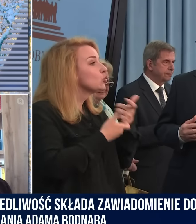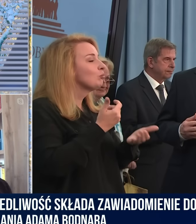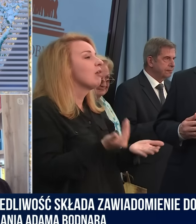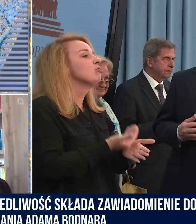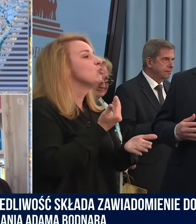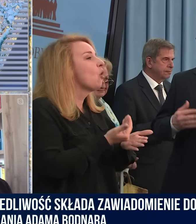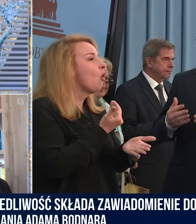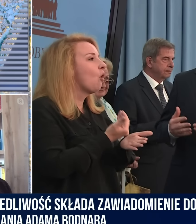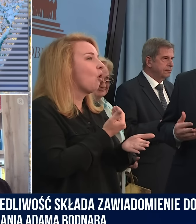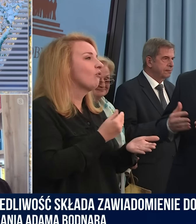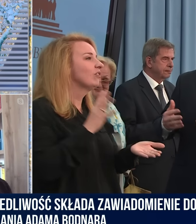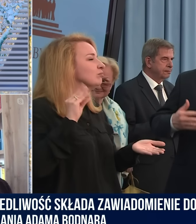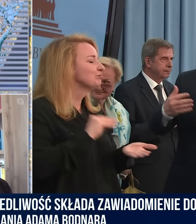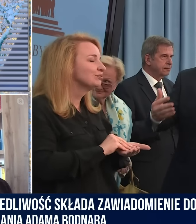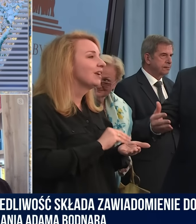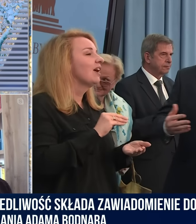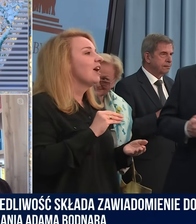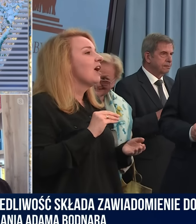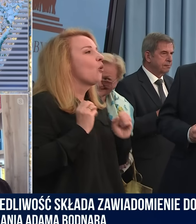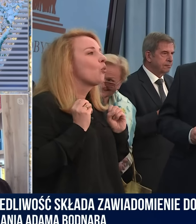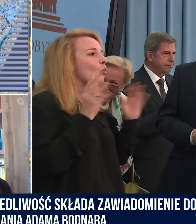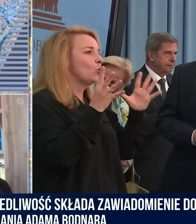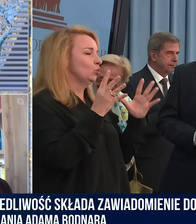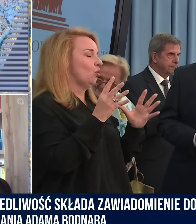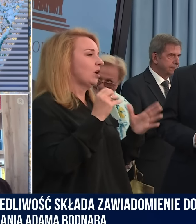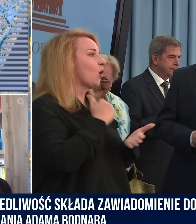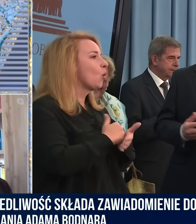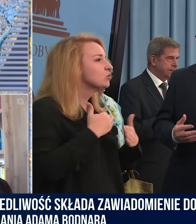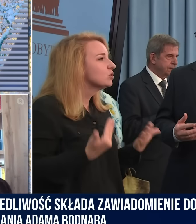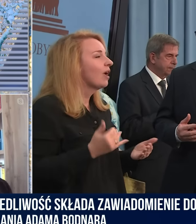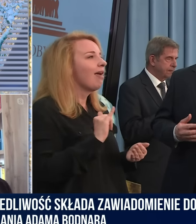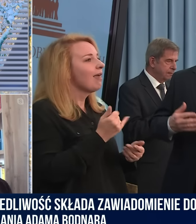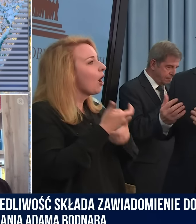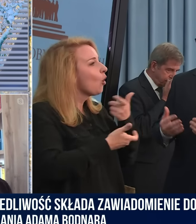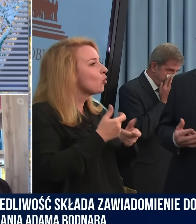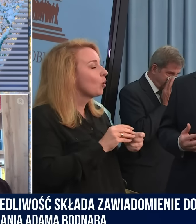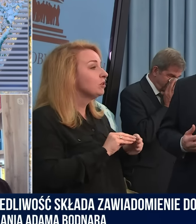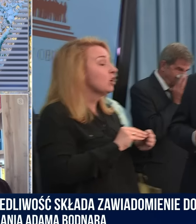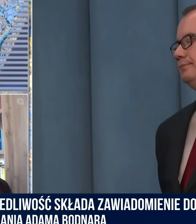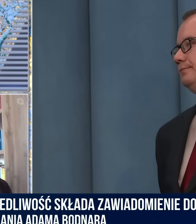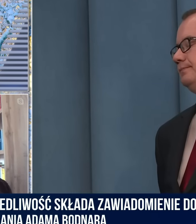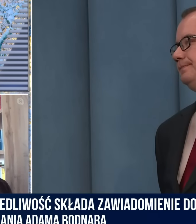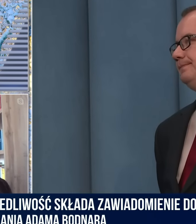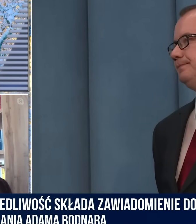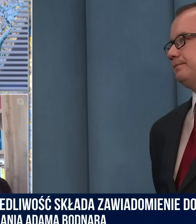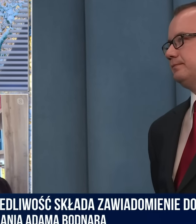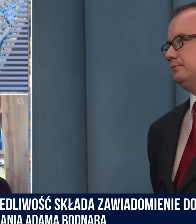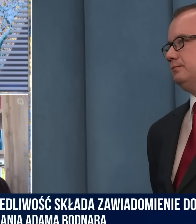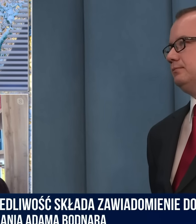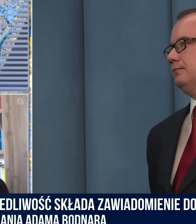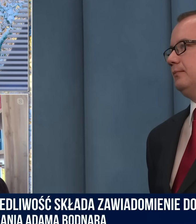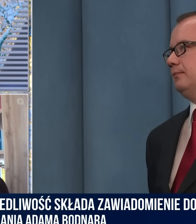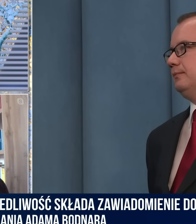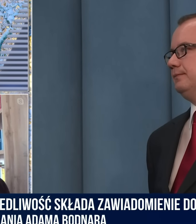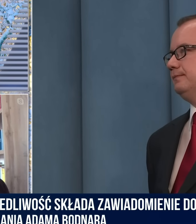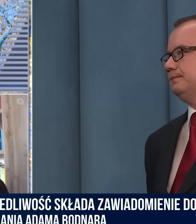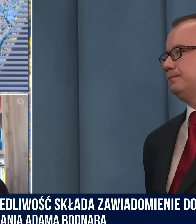wrócił do władzy. No, ale takie zapowiedzi były również ze strony PiS-u w 2016-2017 roku. Tylko, że